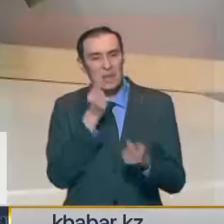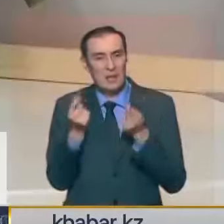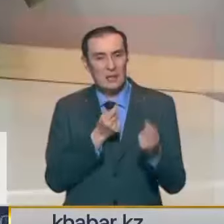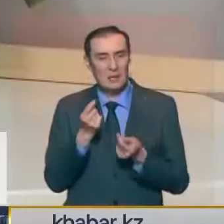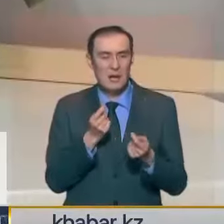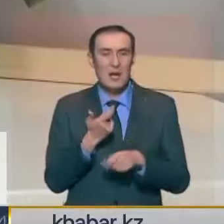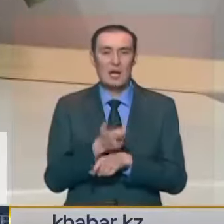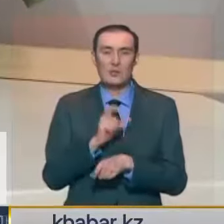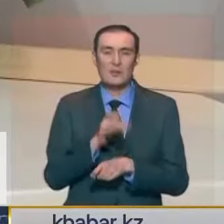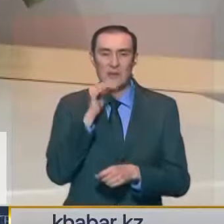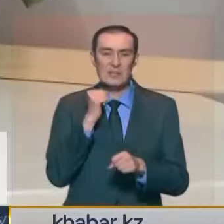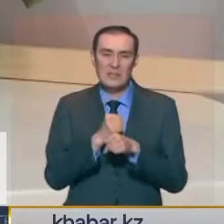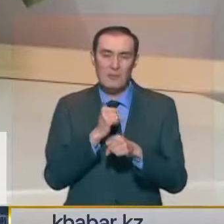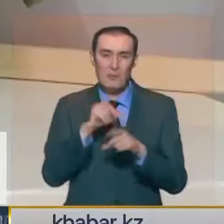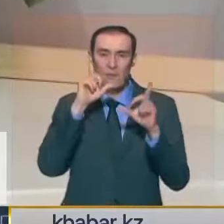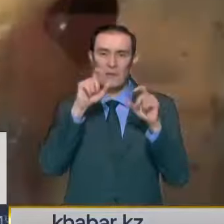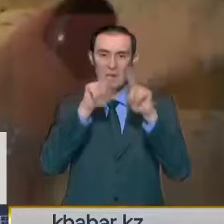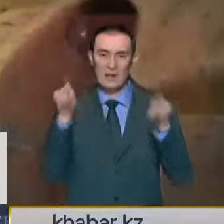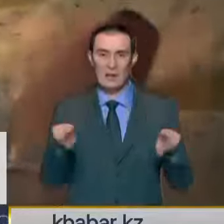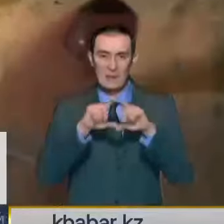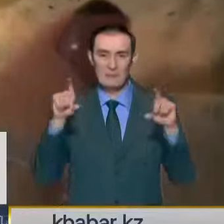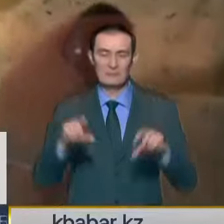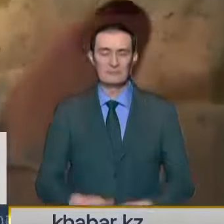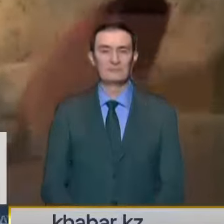деталям особенно при изготовлении по